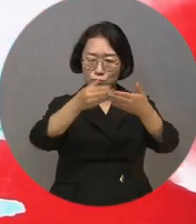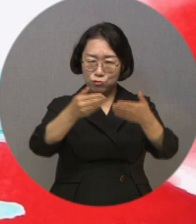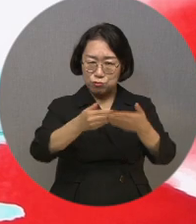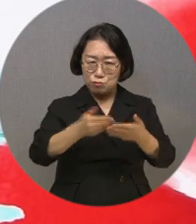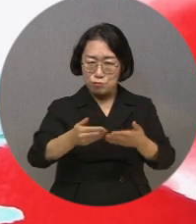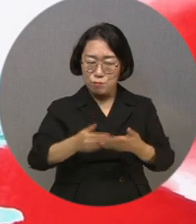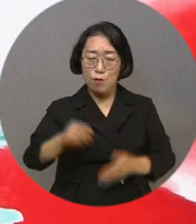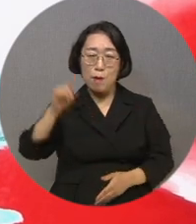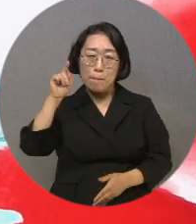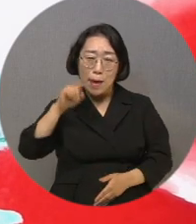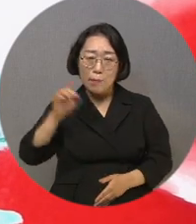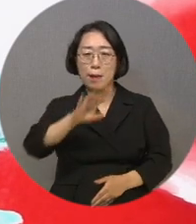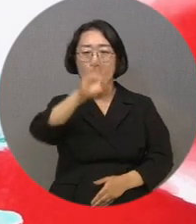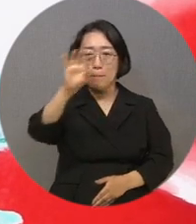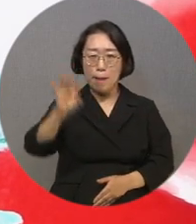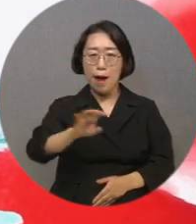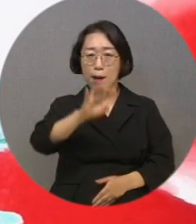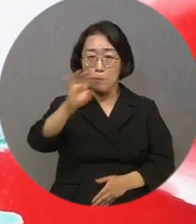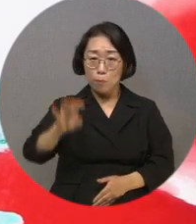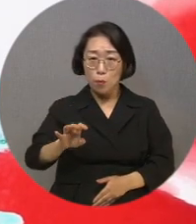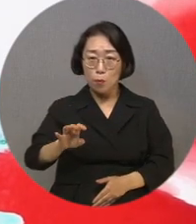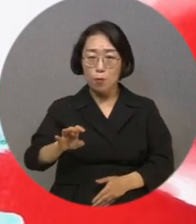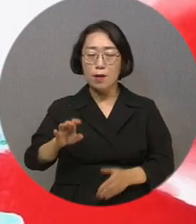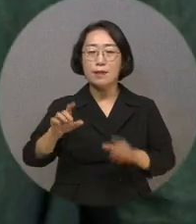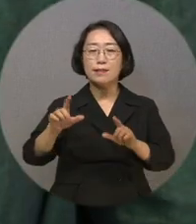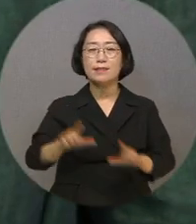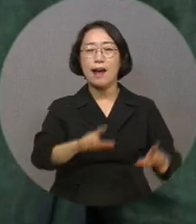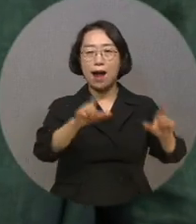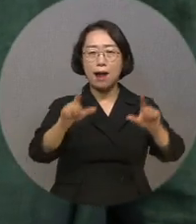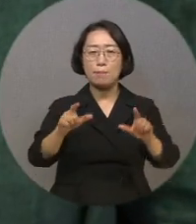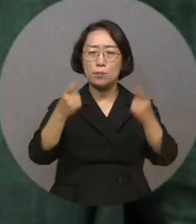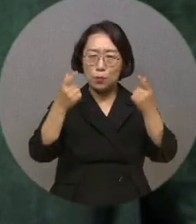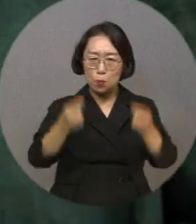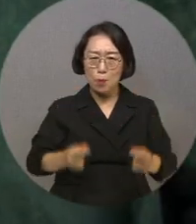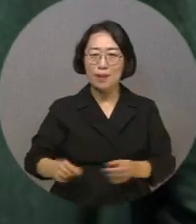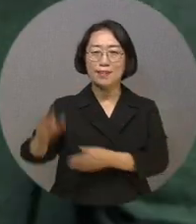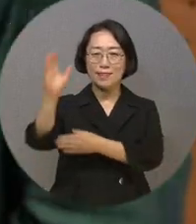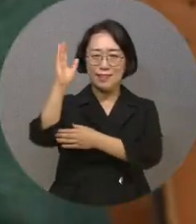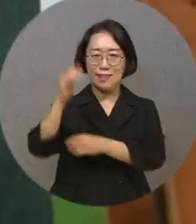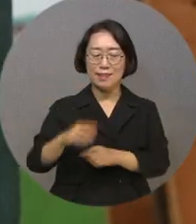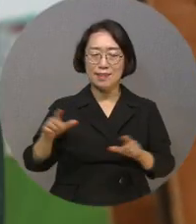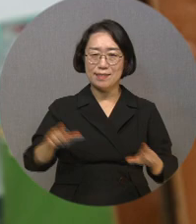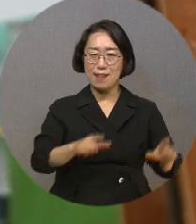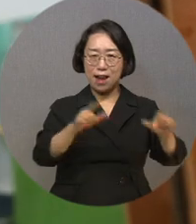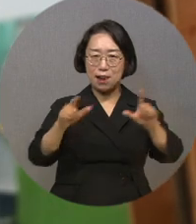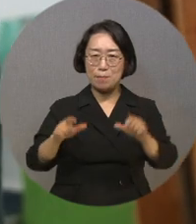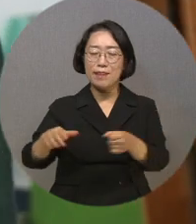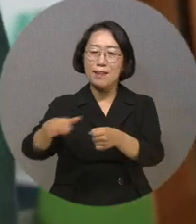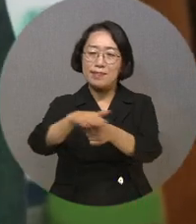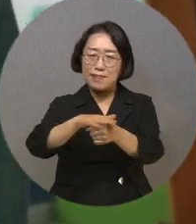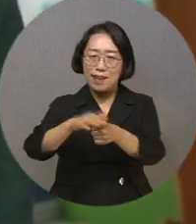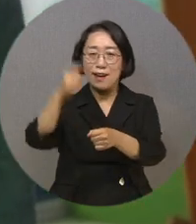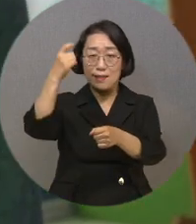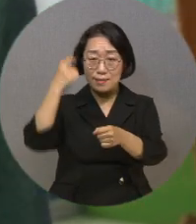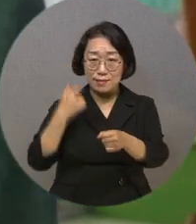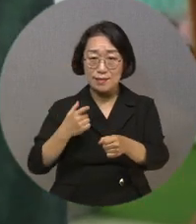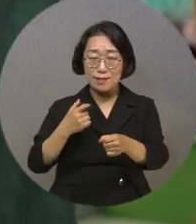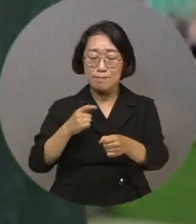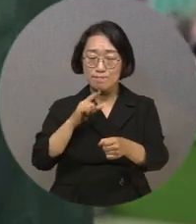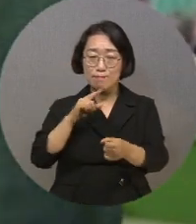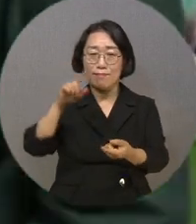일상의 축척이며 삶의 소소한 이야기로 작가의 삶에 대한 애정이 고스란히